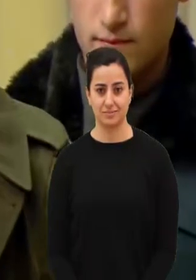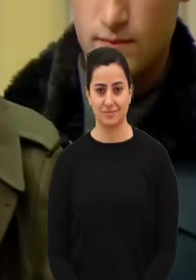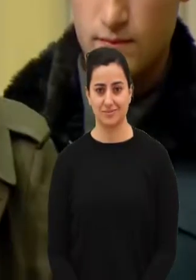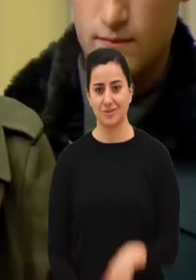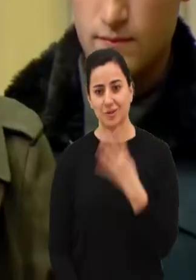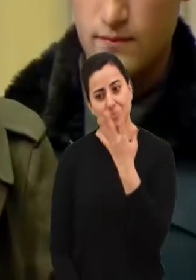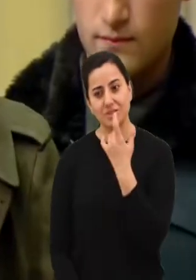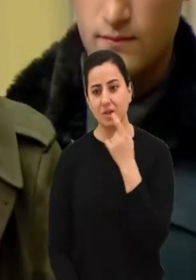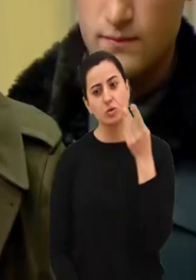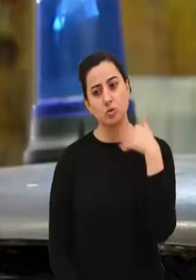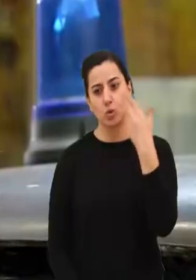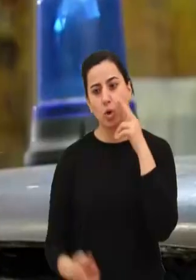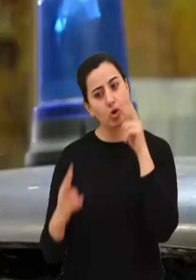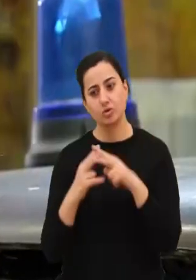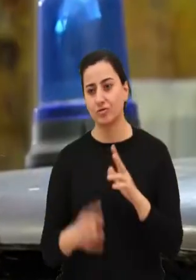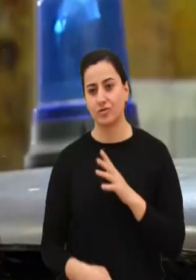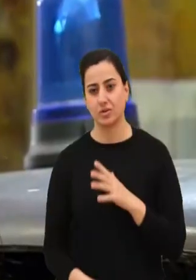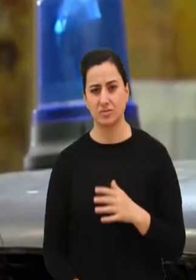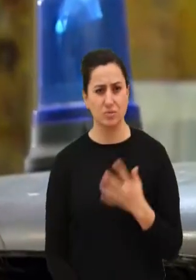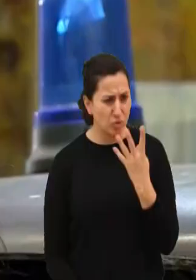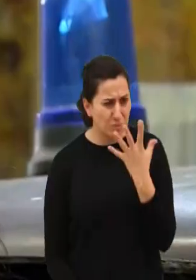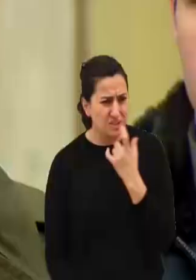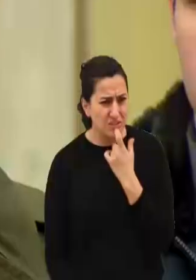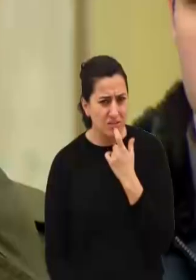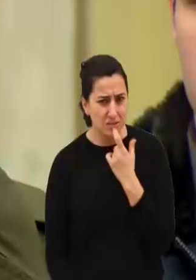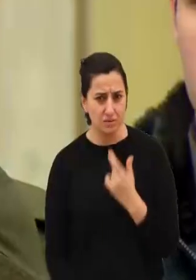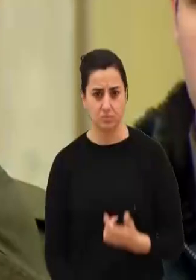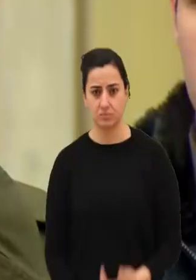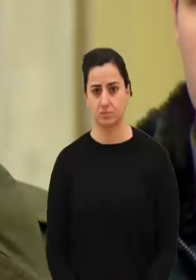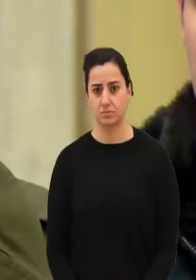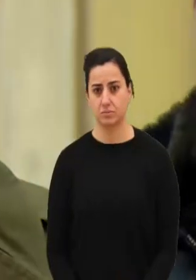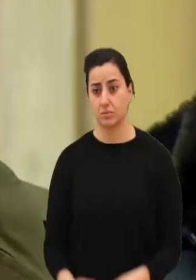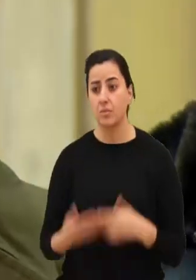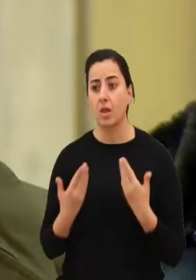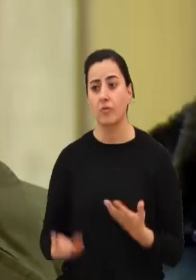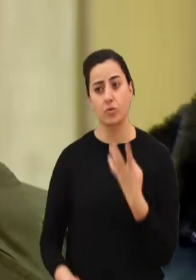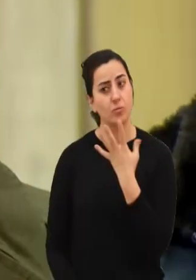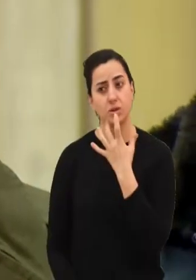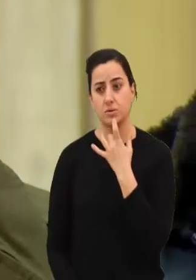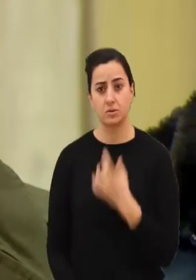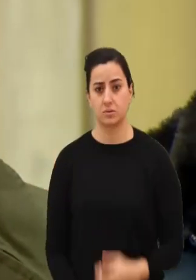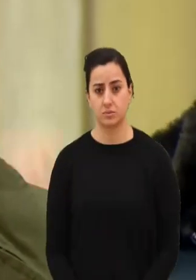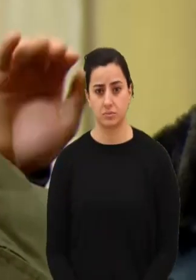Dört beş yıl sonra görüşürüz o zaman. 4-5 yıl mı? Evet, 4-5 yıl.